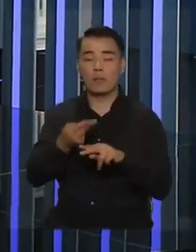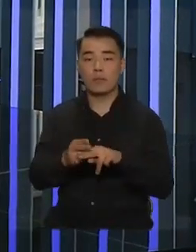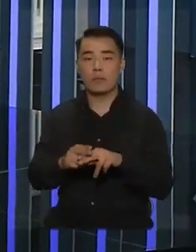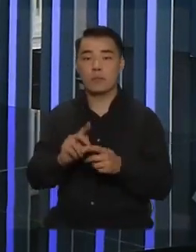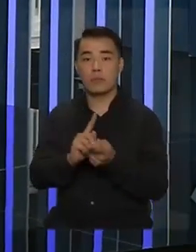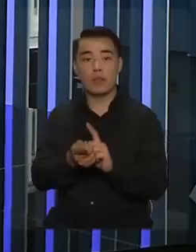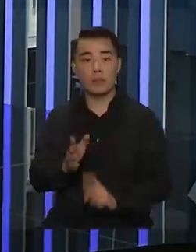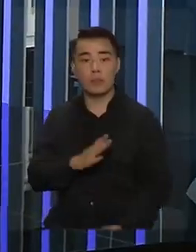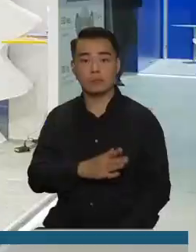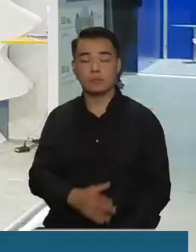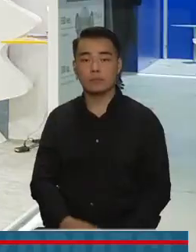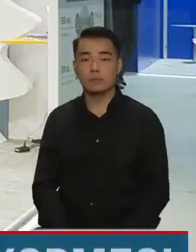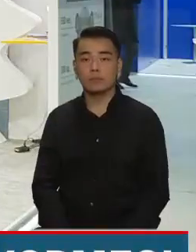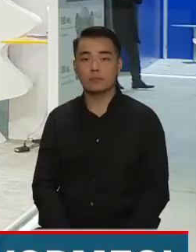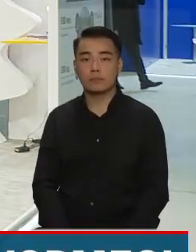айналды.